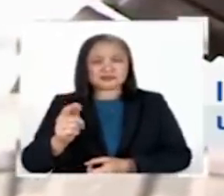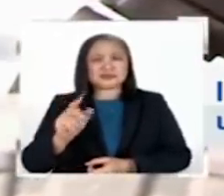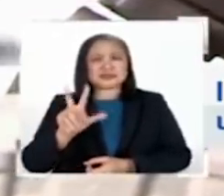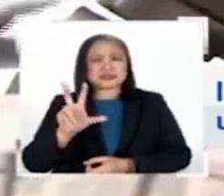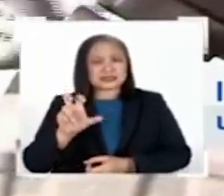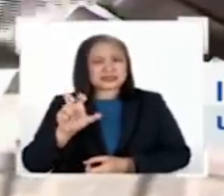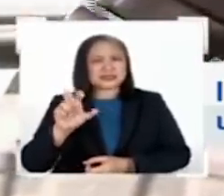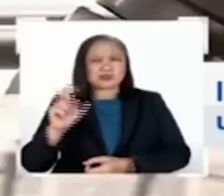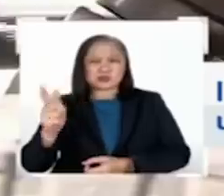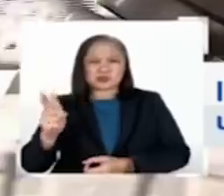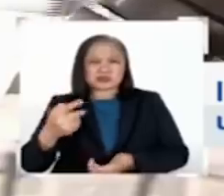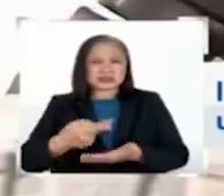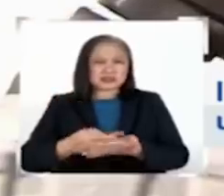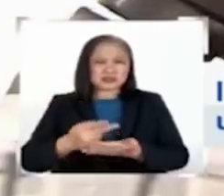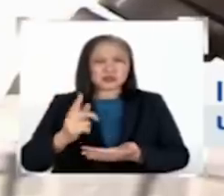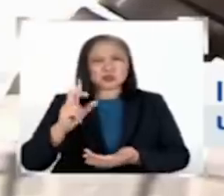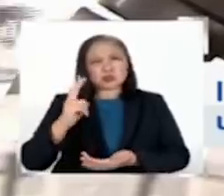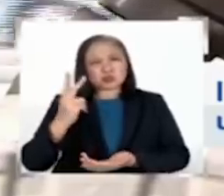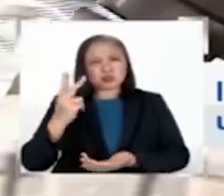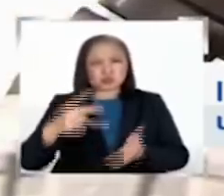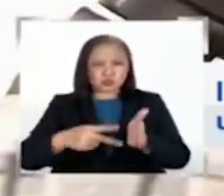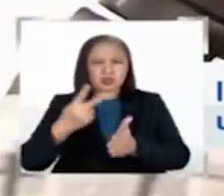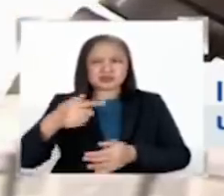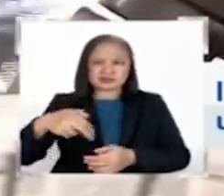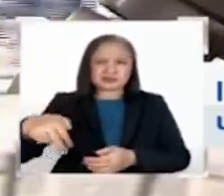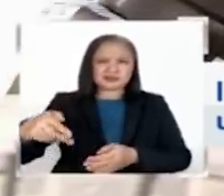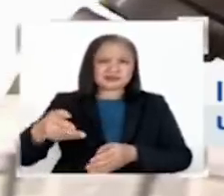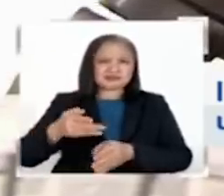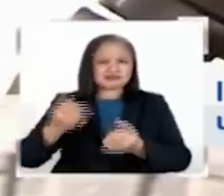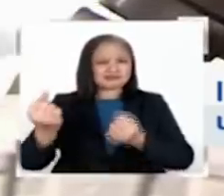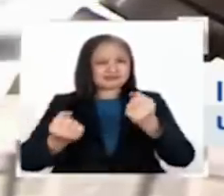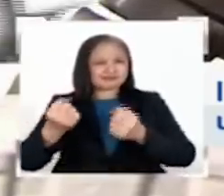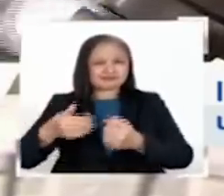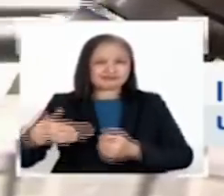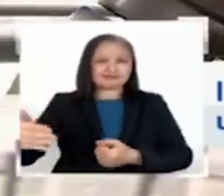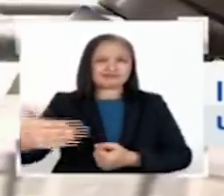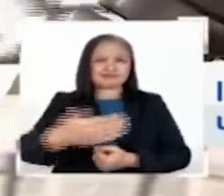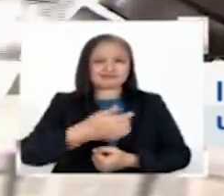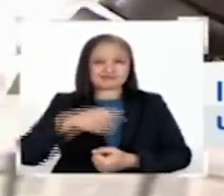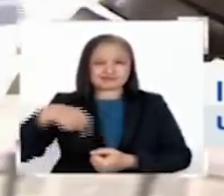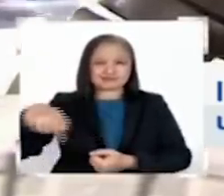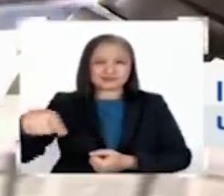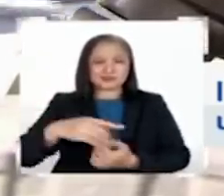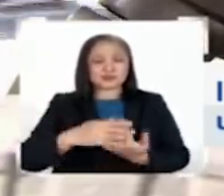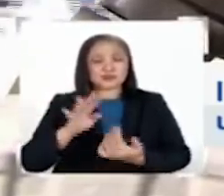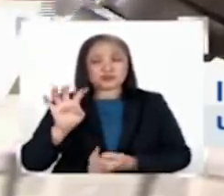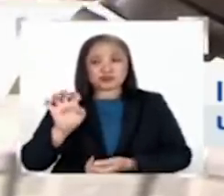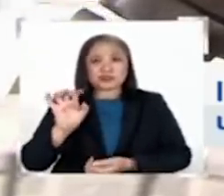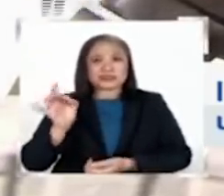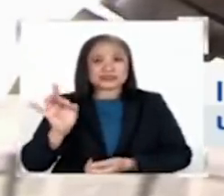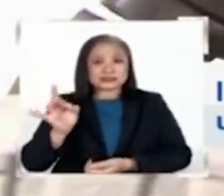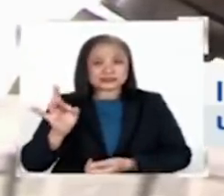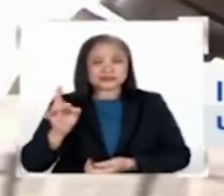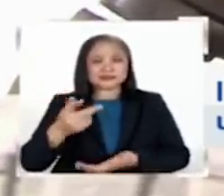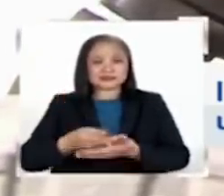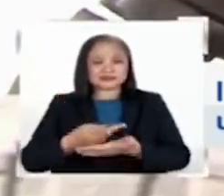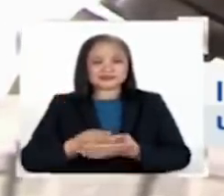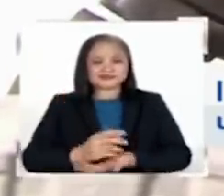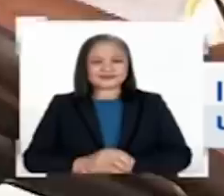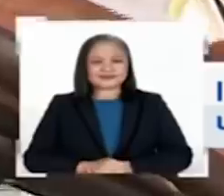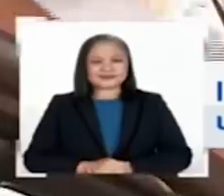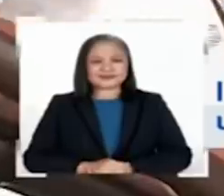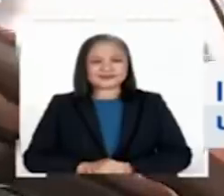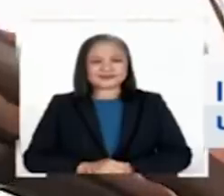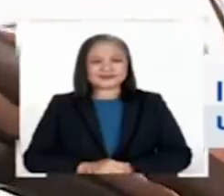320, dalawang ikot yun. Ayan, dalawang ikot yun, 480. Oh. Mas ng